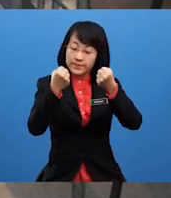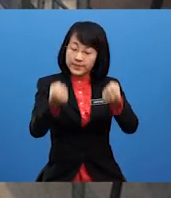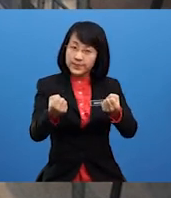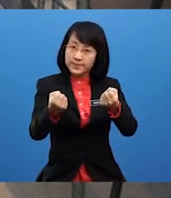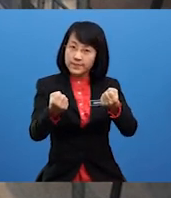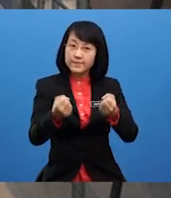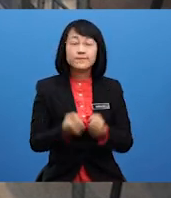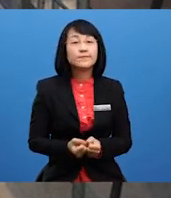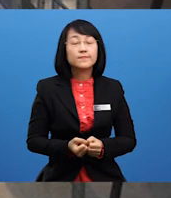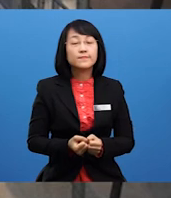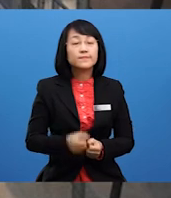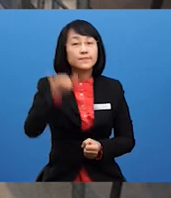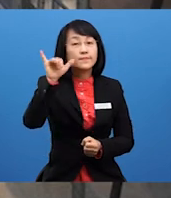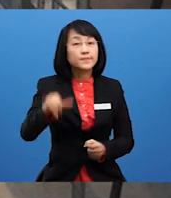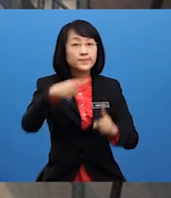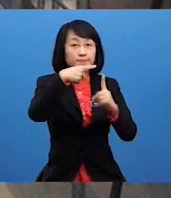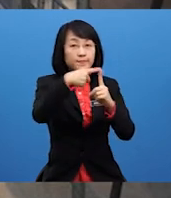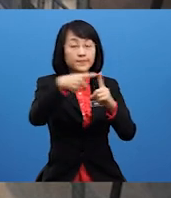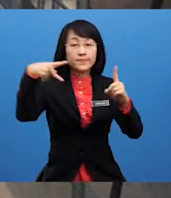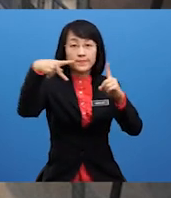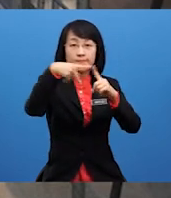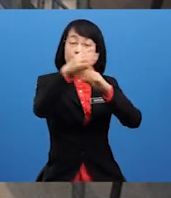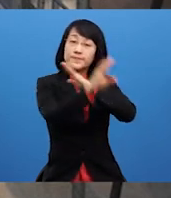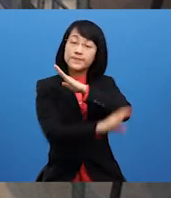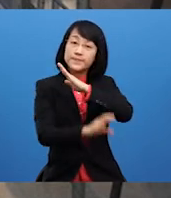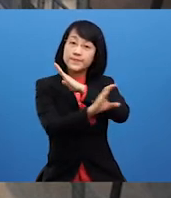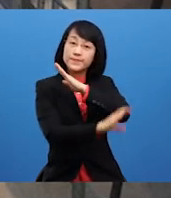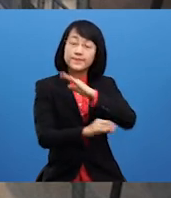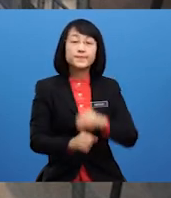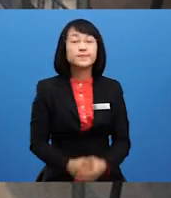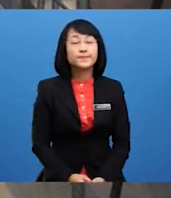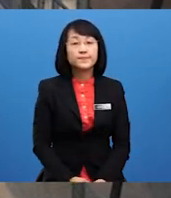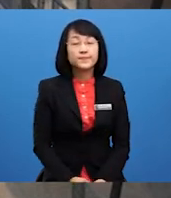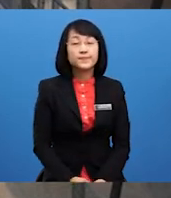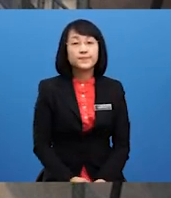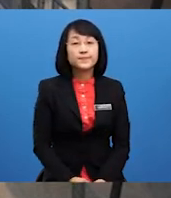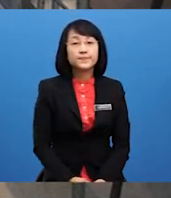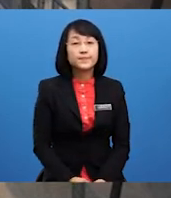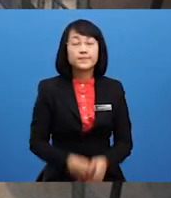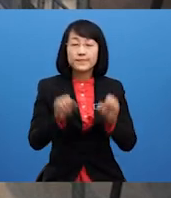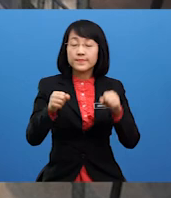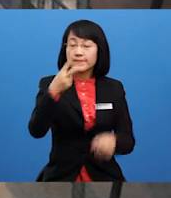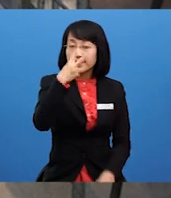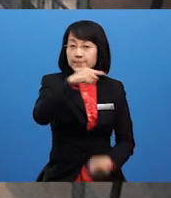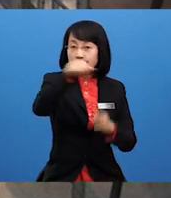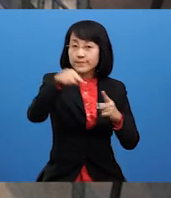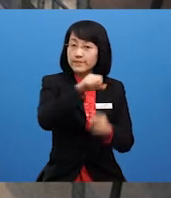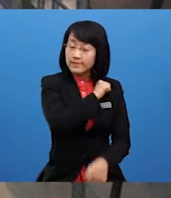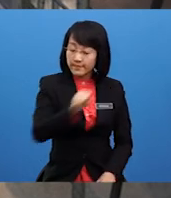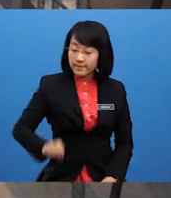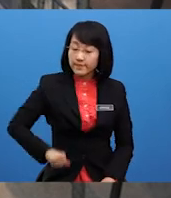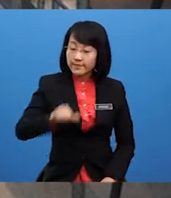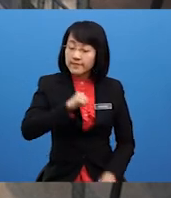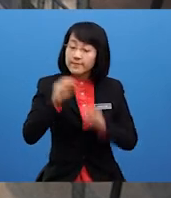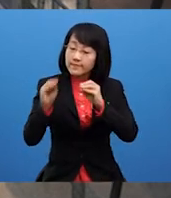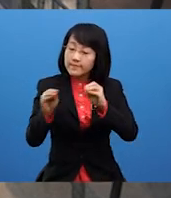sesuatu yang positif kepada negaranya. Hal ini dapat dilihat apabila Sultan sendiri mengajar